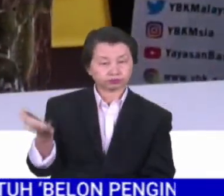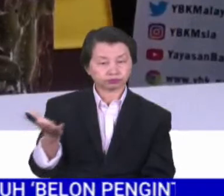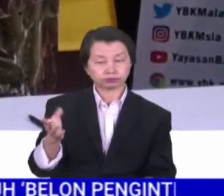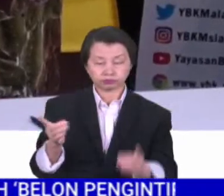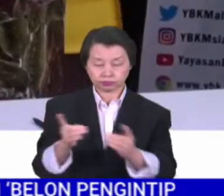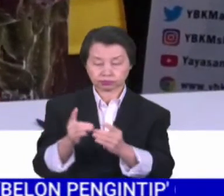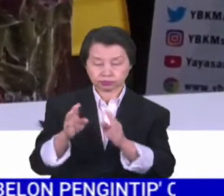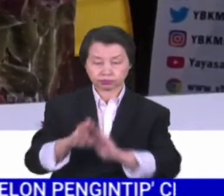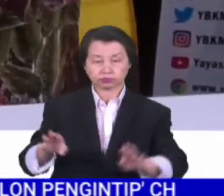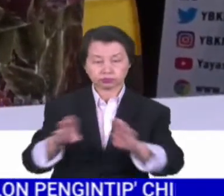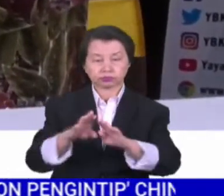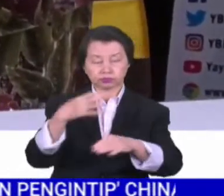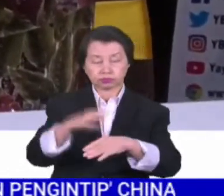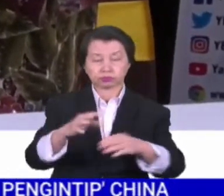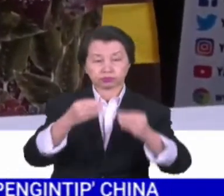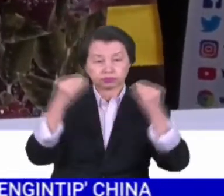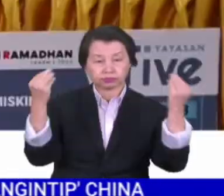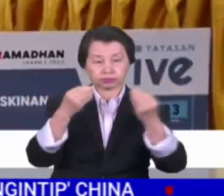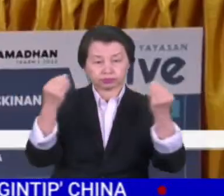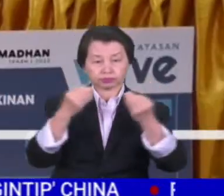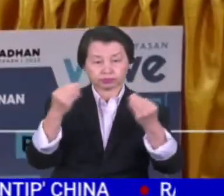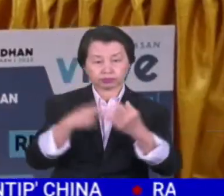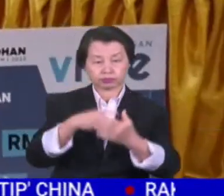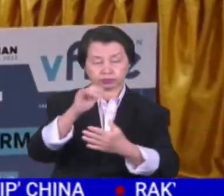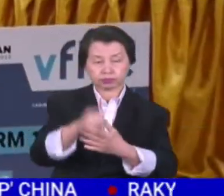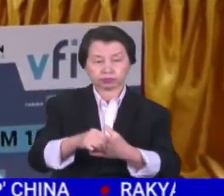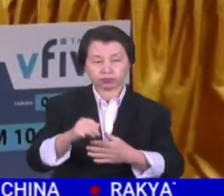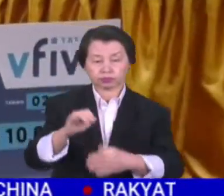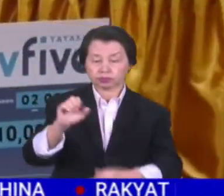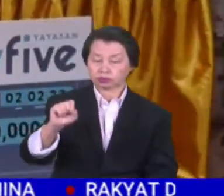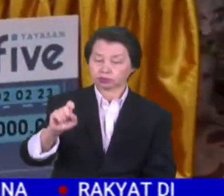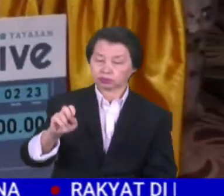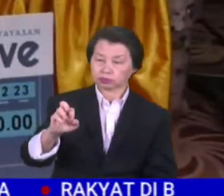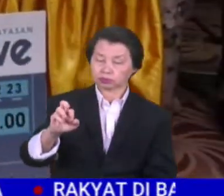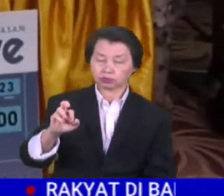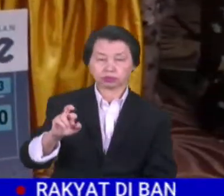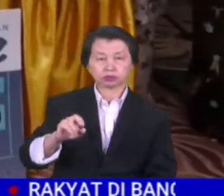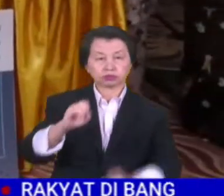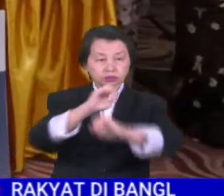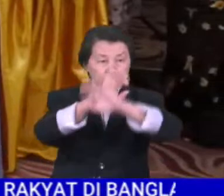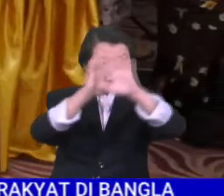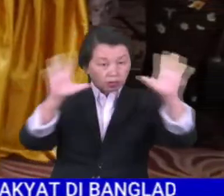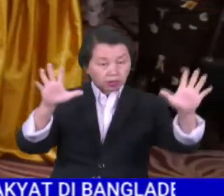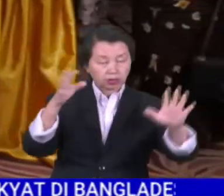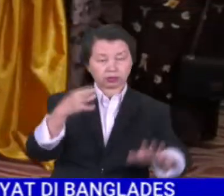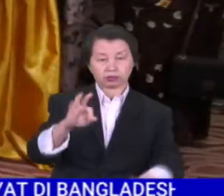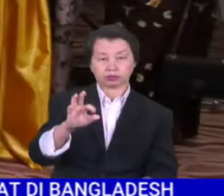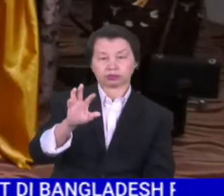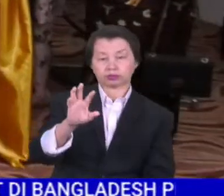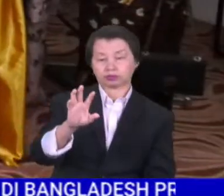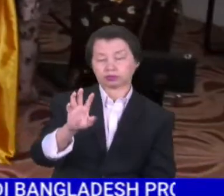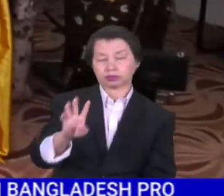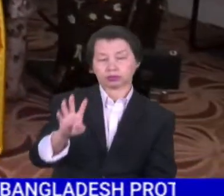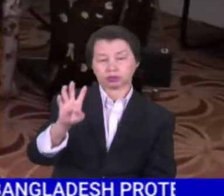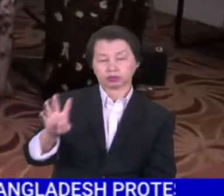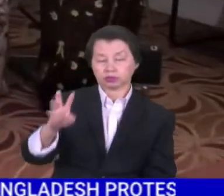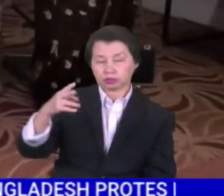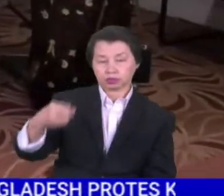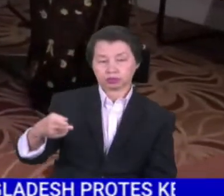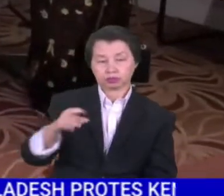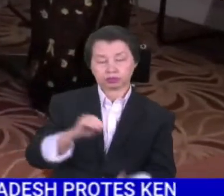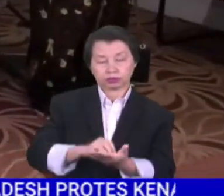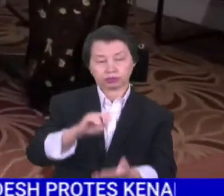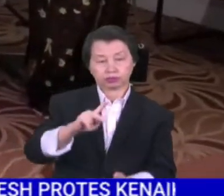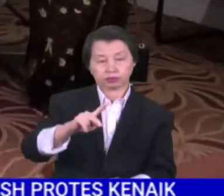pemberita selepas Majlis Pelancaran Program Sinar Kasih Ramadan 1444 Hijrah di